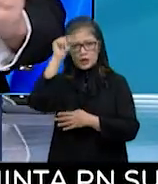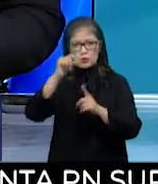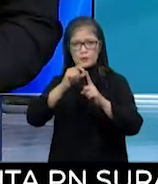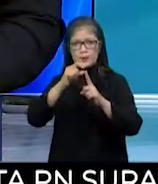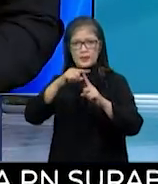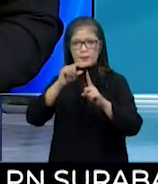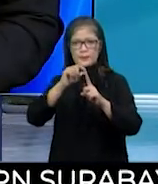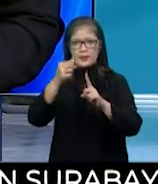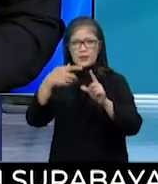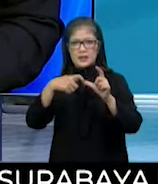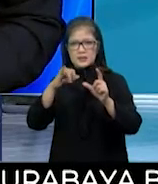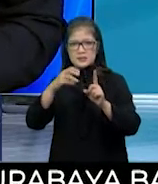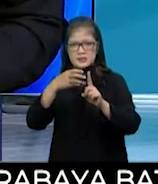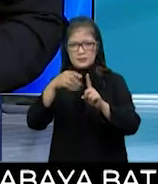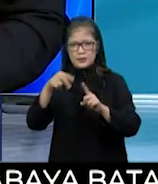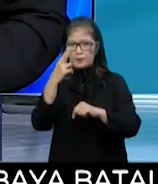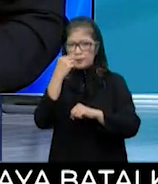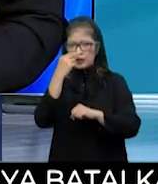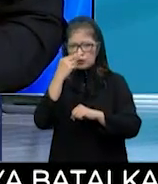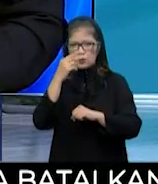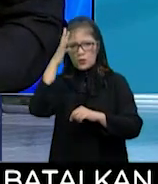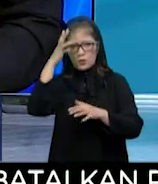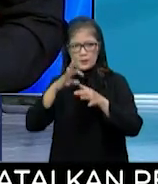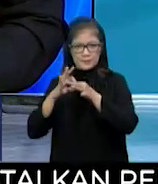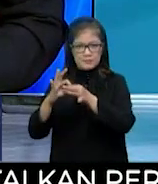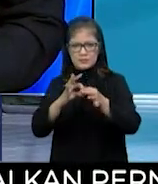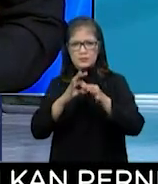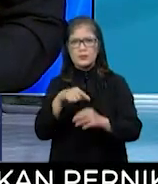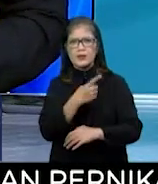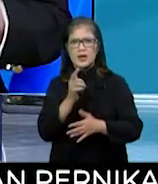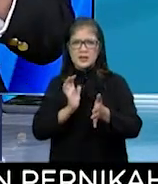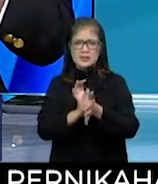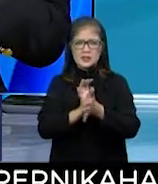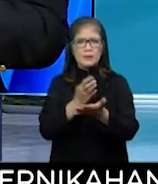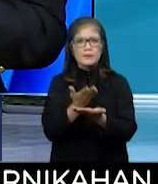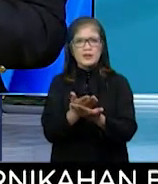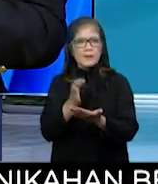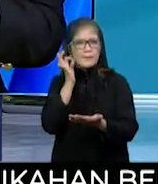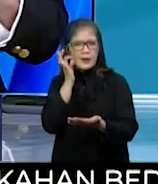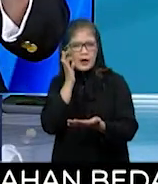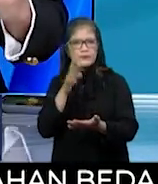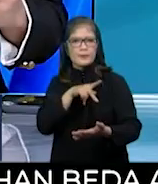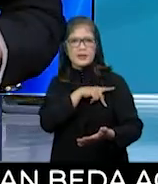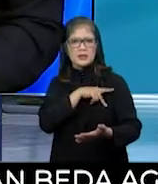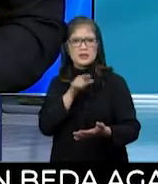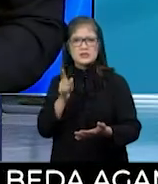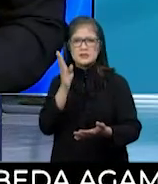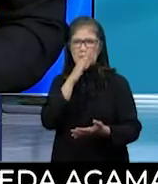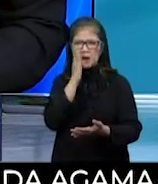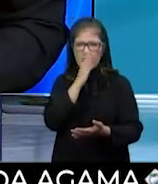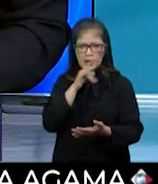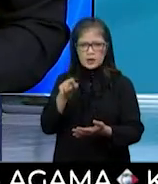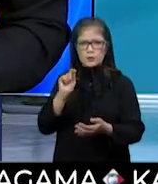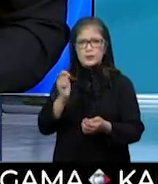PT Persib Bandung Bermartabat. Mereka mendesak permintaan maaf dari panitia yang dinilai lalai menyebabkan tewasnya